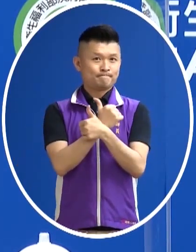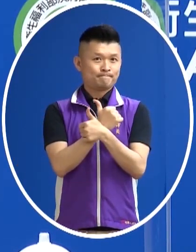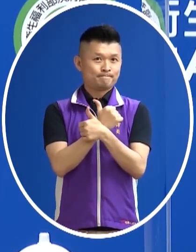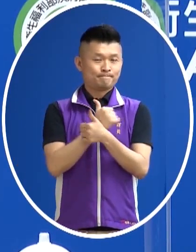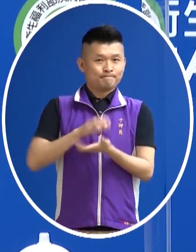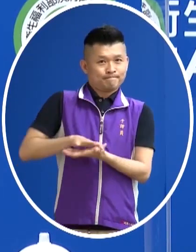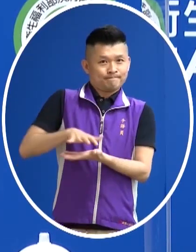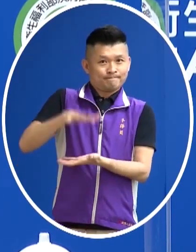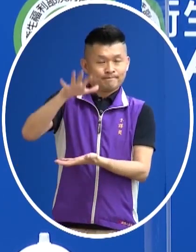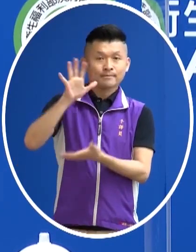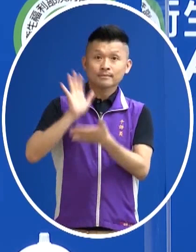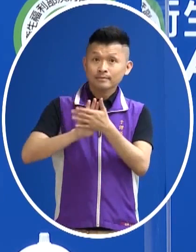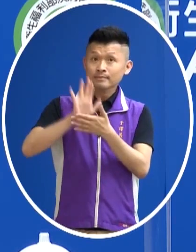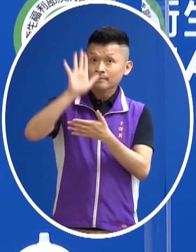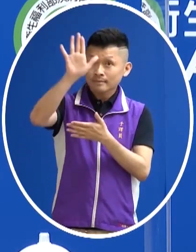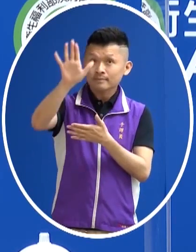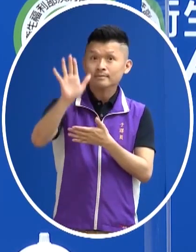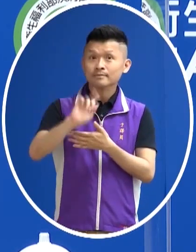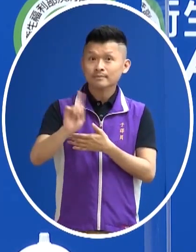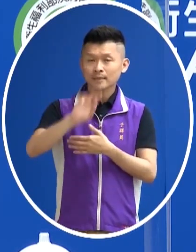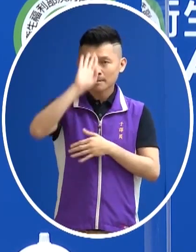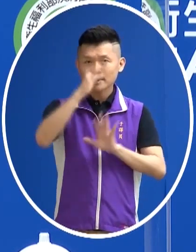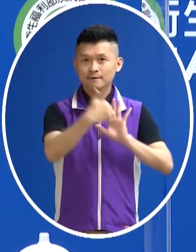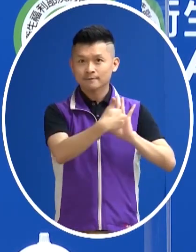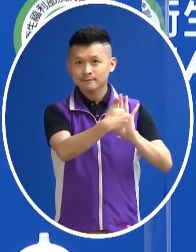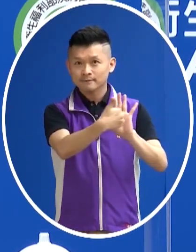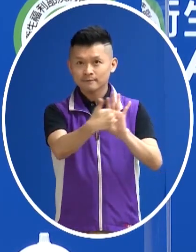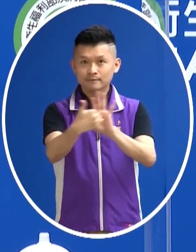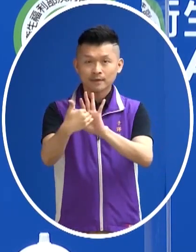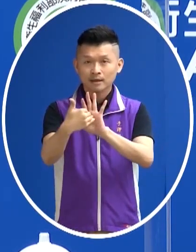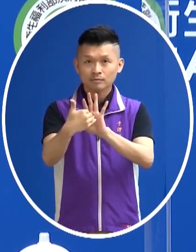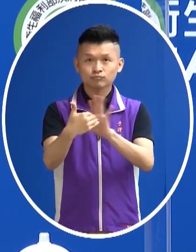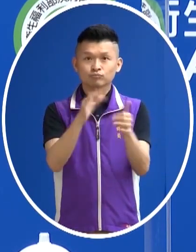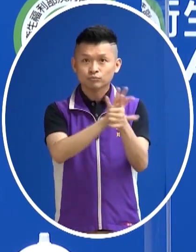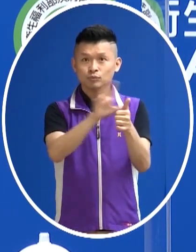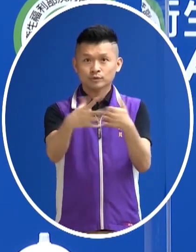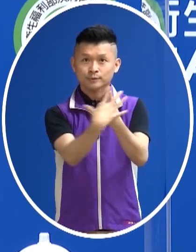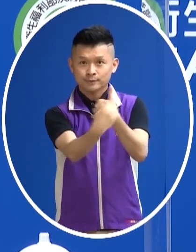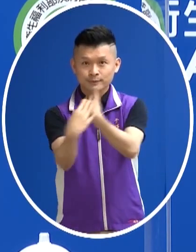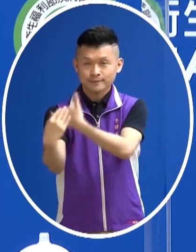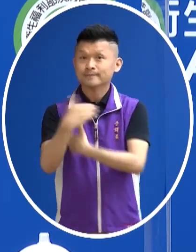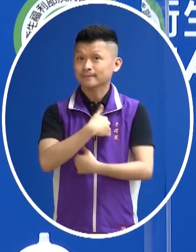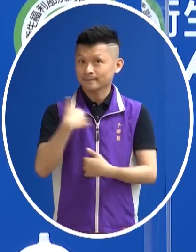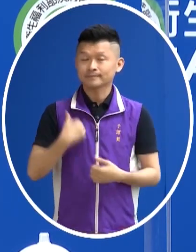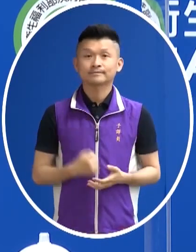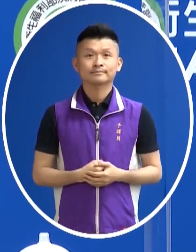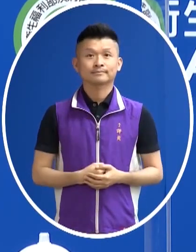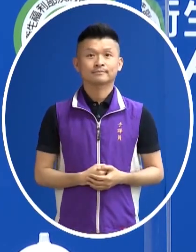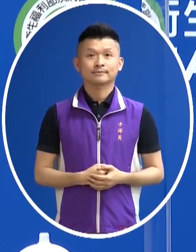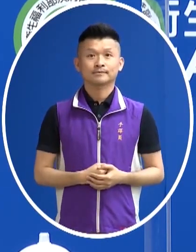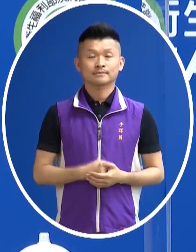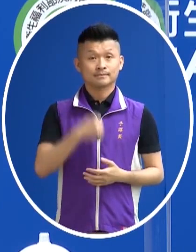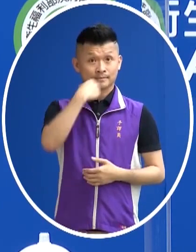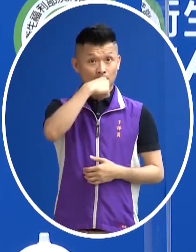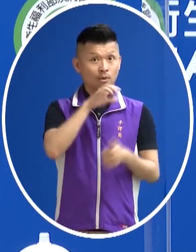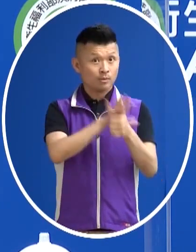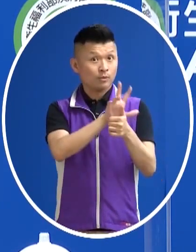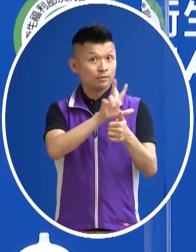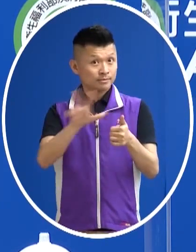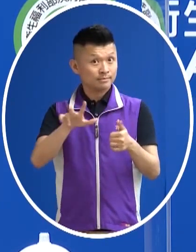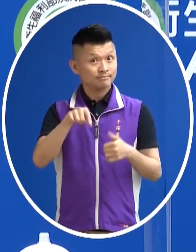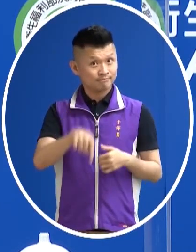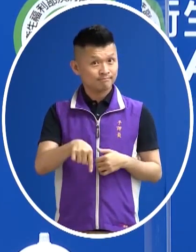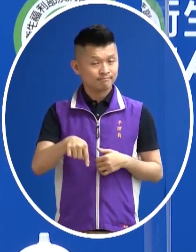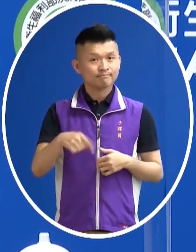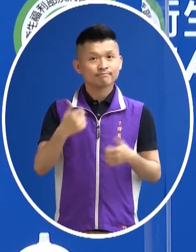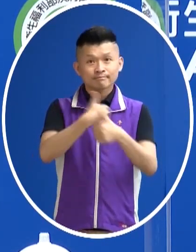来也是会作为一种哈在防疫上的一种模式。好，我认为台湾的这样的一个模式也代表